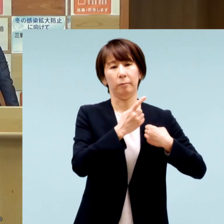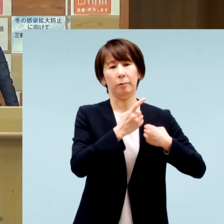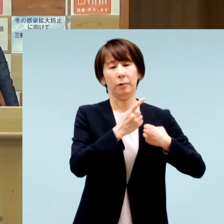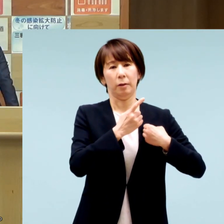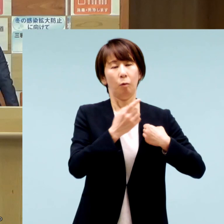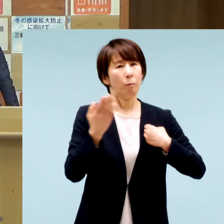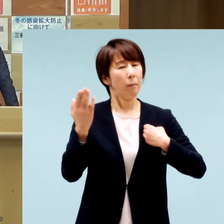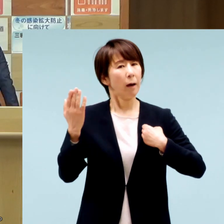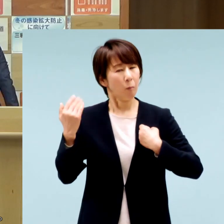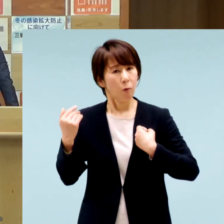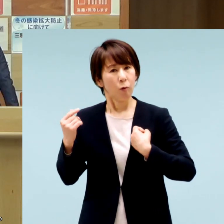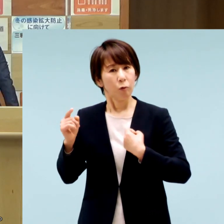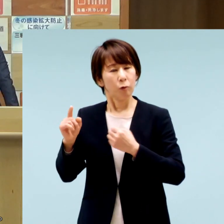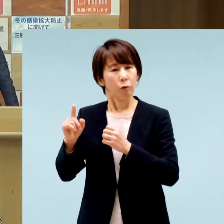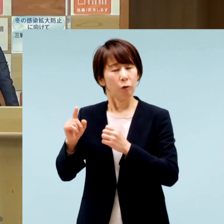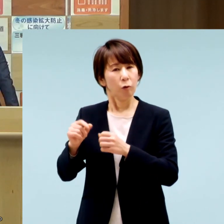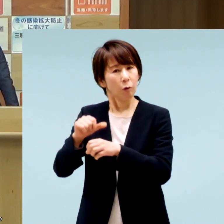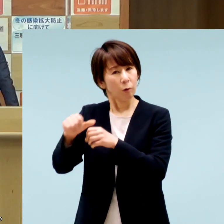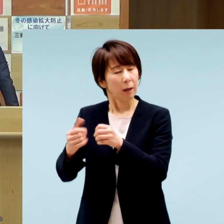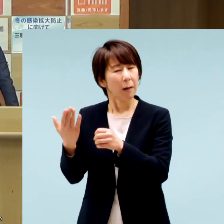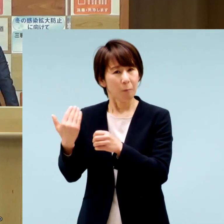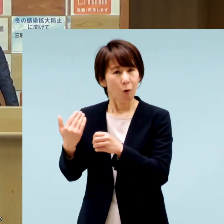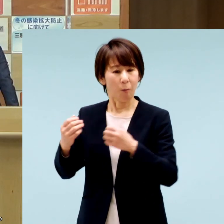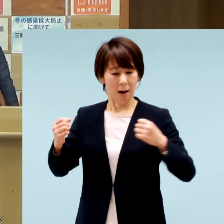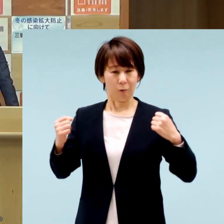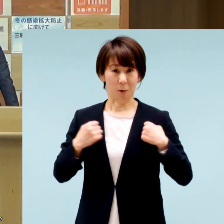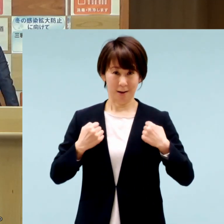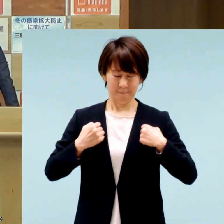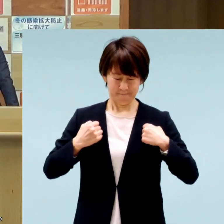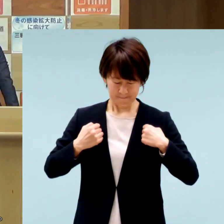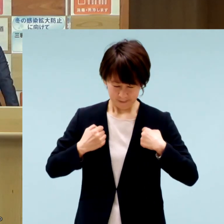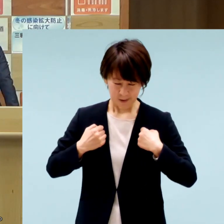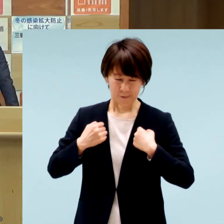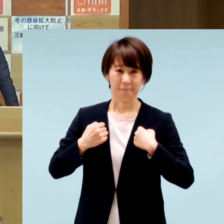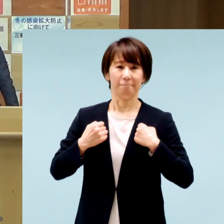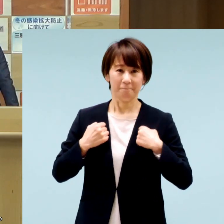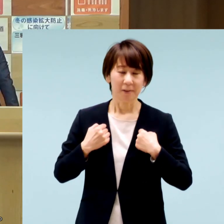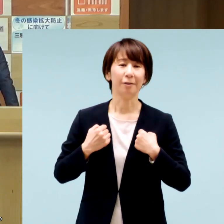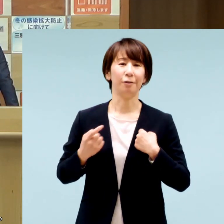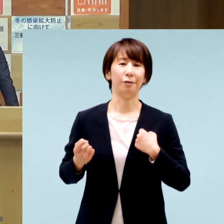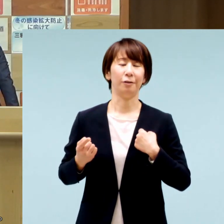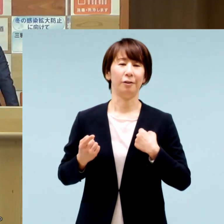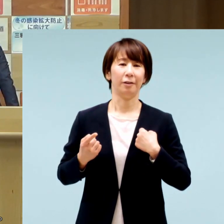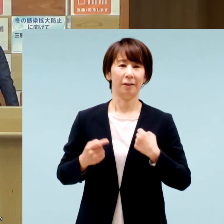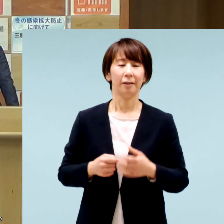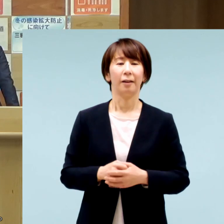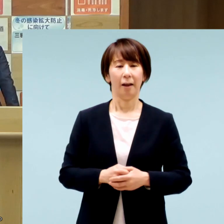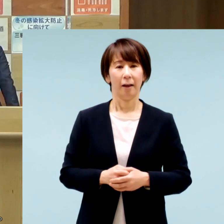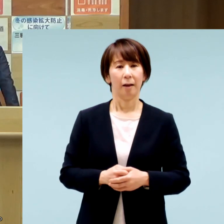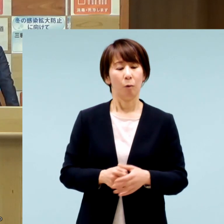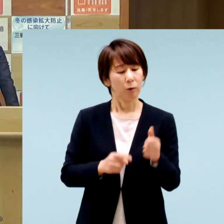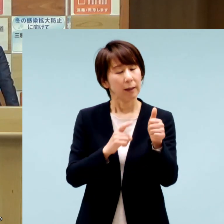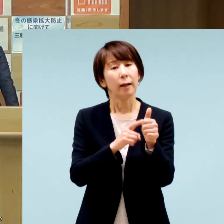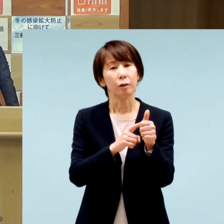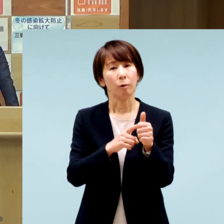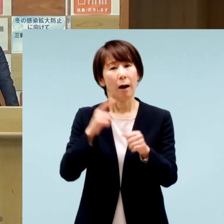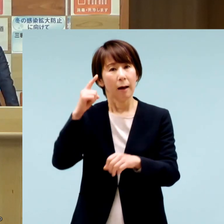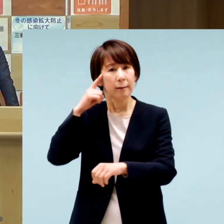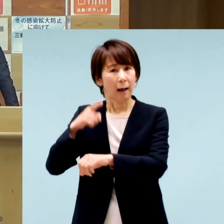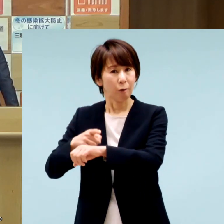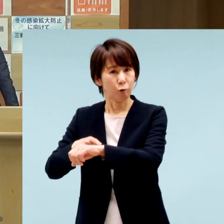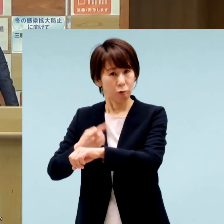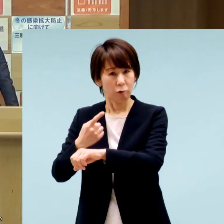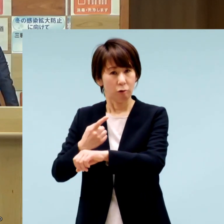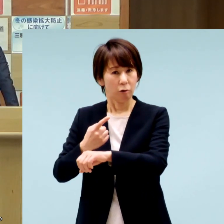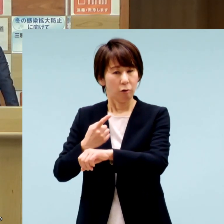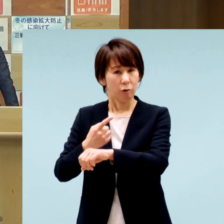そういうトレーニングを積み重ねてたと思いますけど、そういったまさに才能とともにですね、日々の野球に対